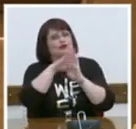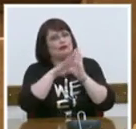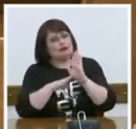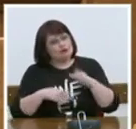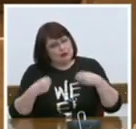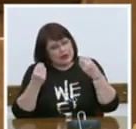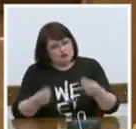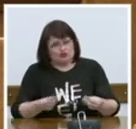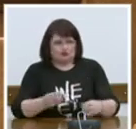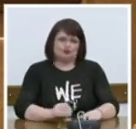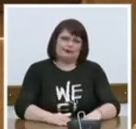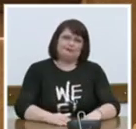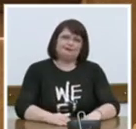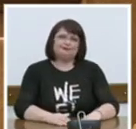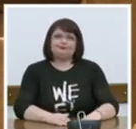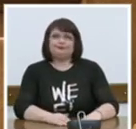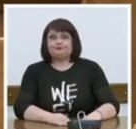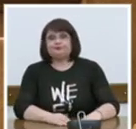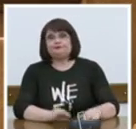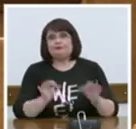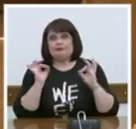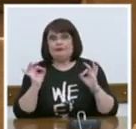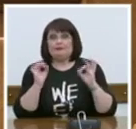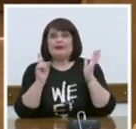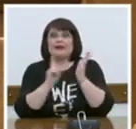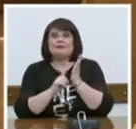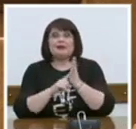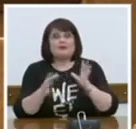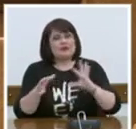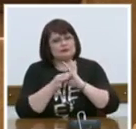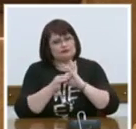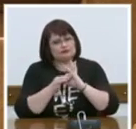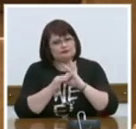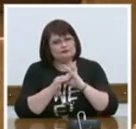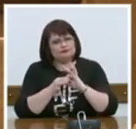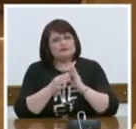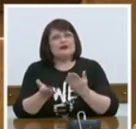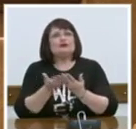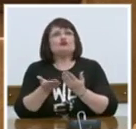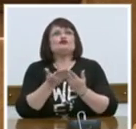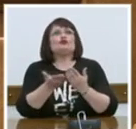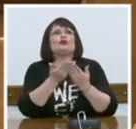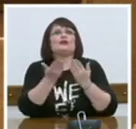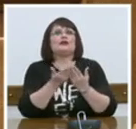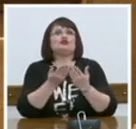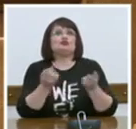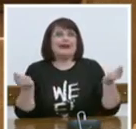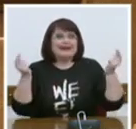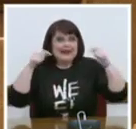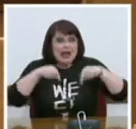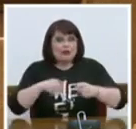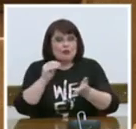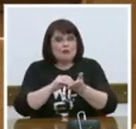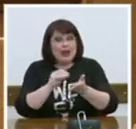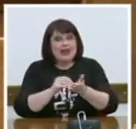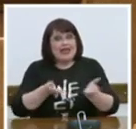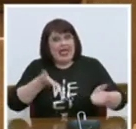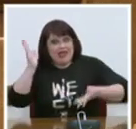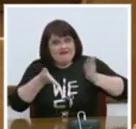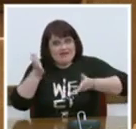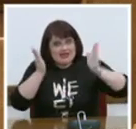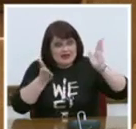βεβαίως απαιτούνται ισχυρά κίνητρα επαναπατρισμού των Ελλήνων που ξενιτεύτηκαν τα